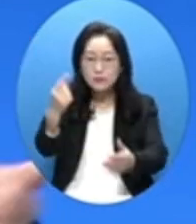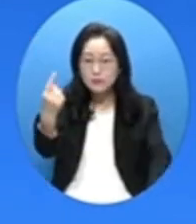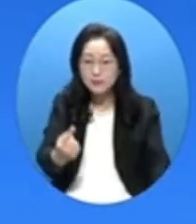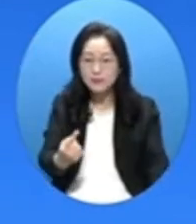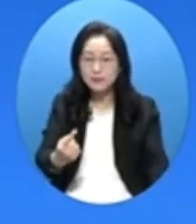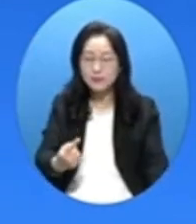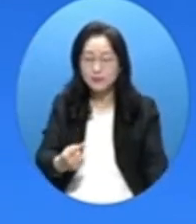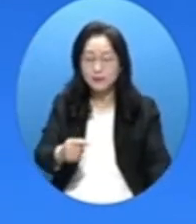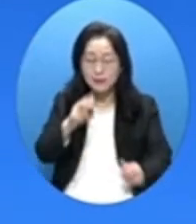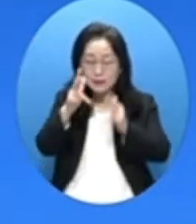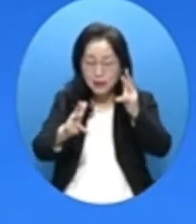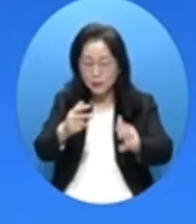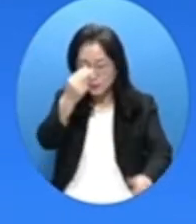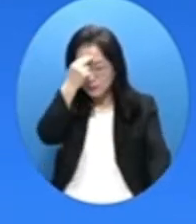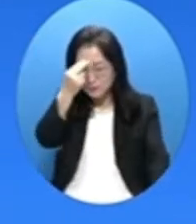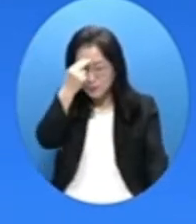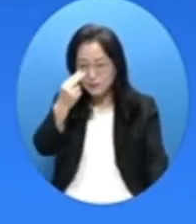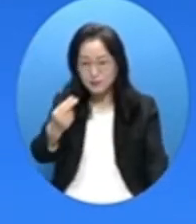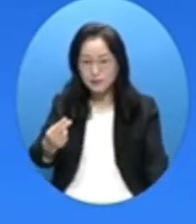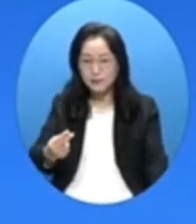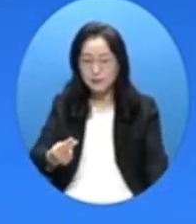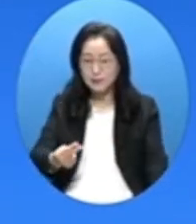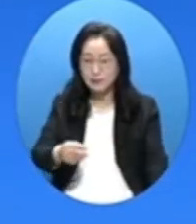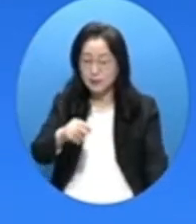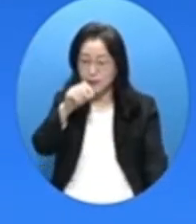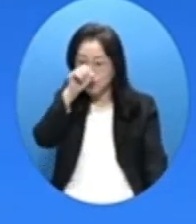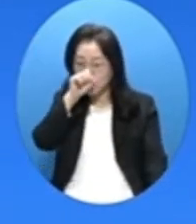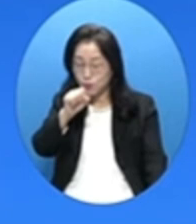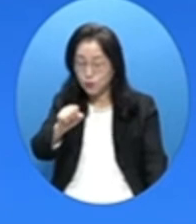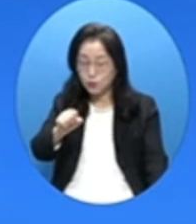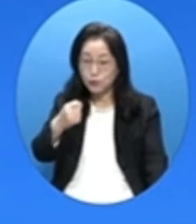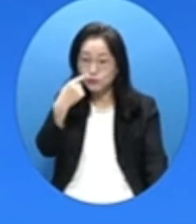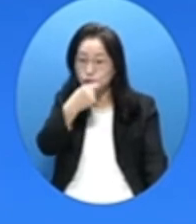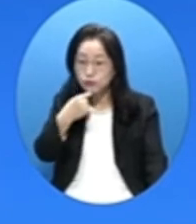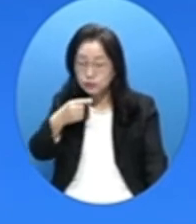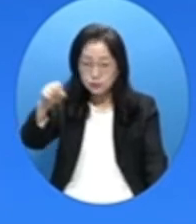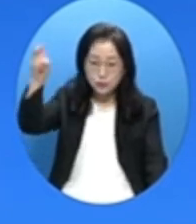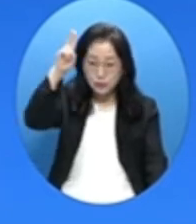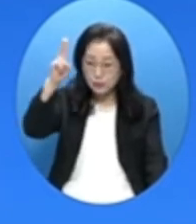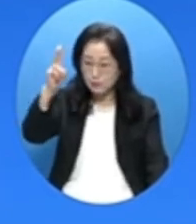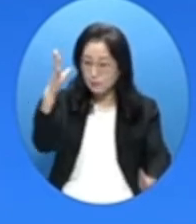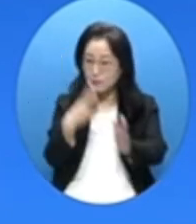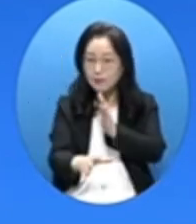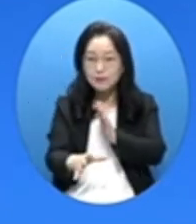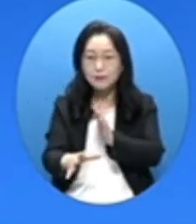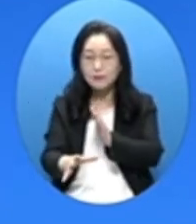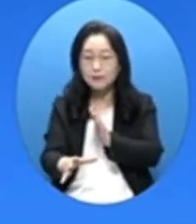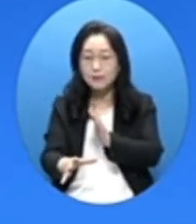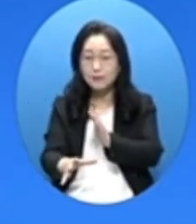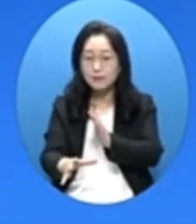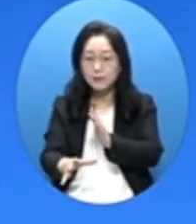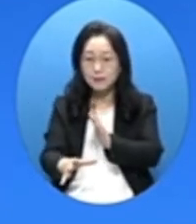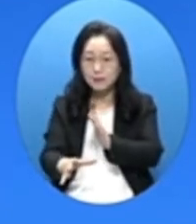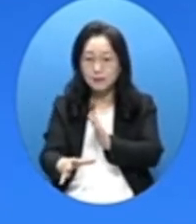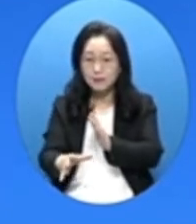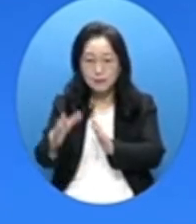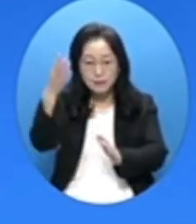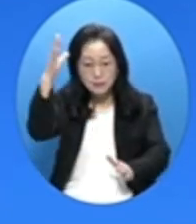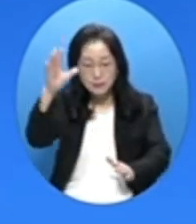사업에 어려움이 다가오고 착하던 아이가 갑자기 돌변해서 문제가 되고